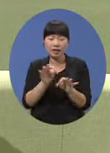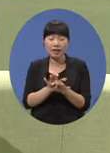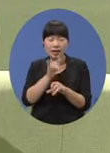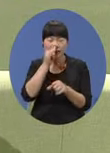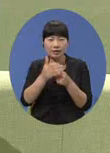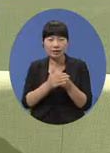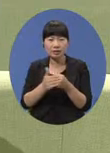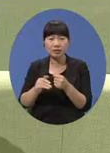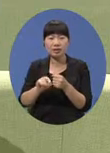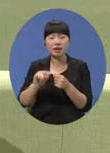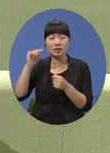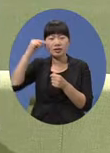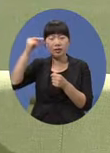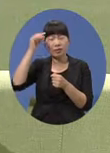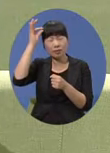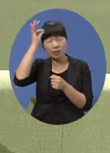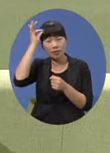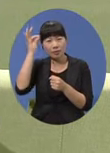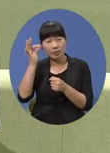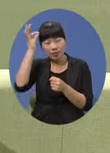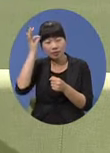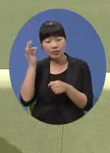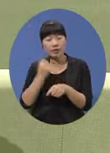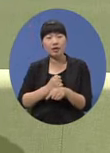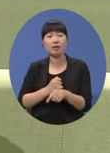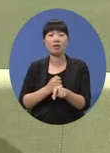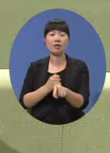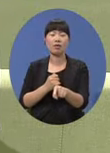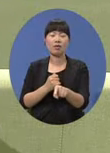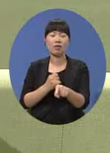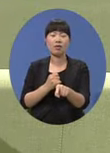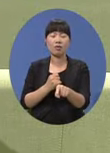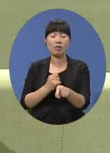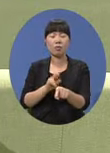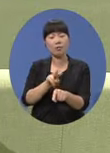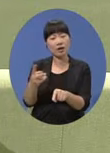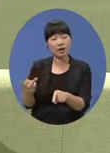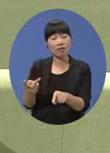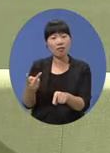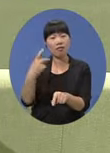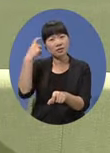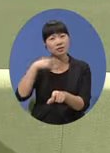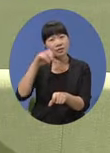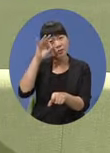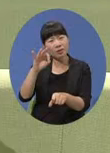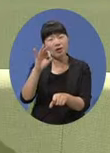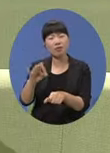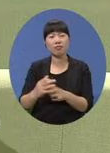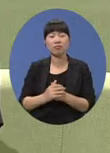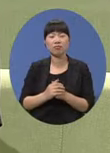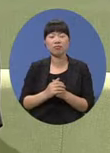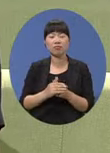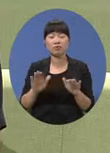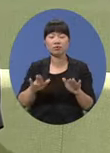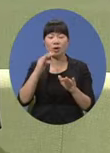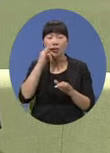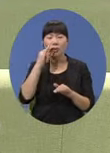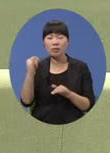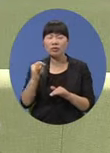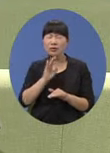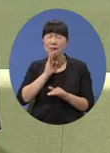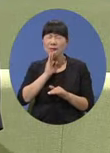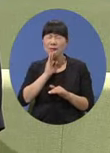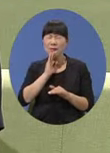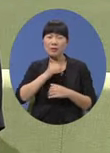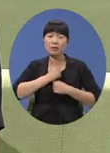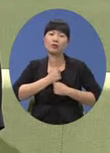없어지면서 이것이 그다음에 머리카락 뽑는 걸로 이게 그다음에 이렇게 옮겨진 거라고 보일 수 있거든요. 그래서 어머님들이 정말